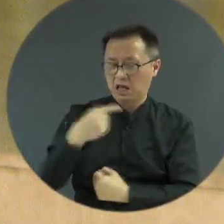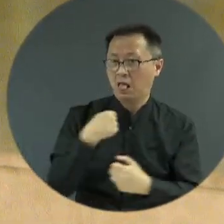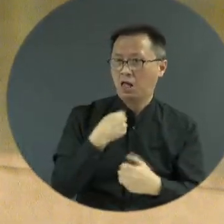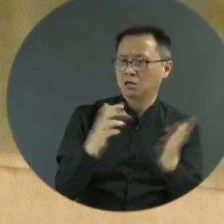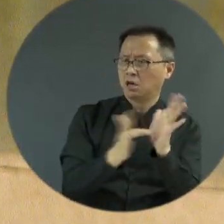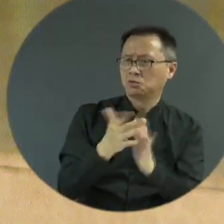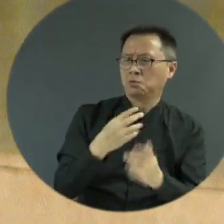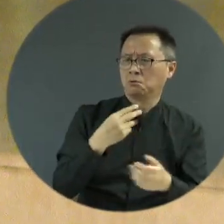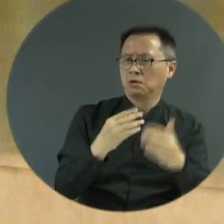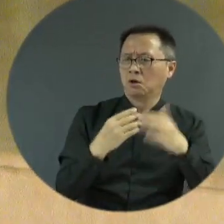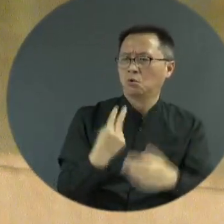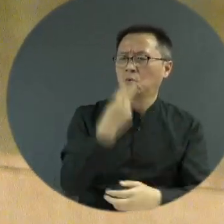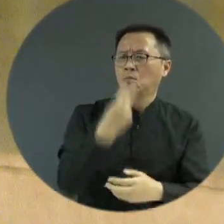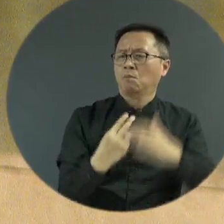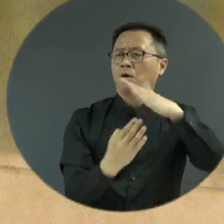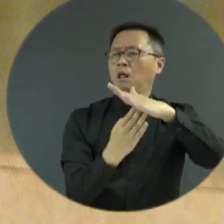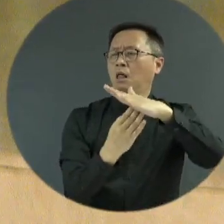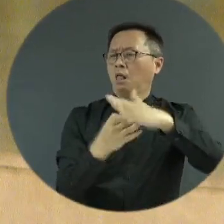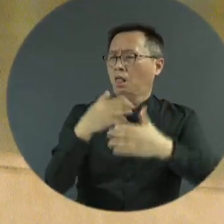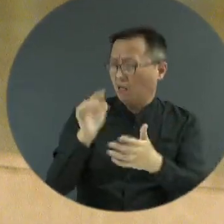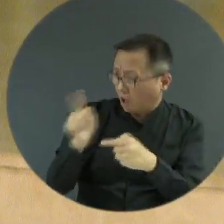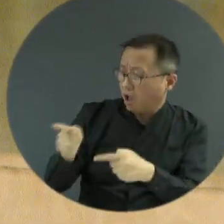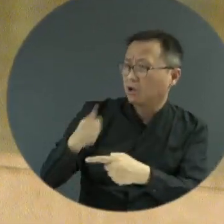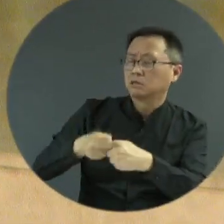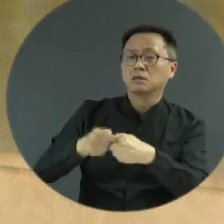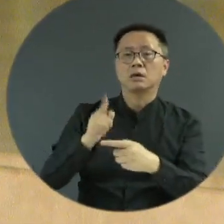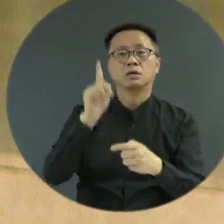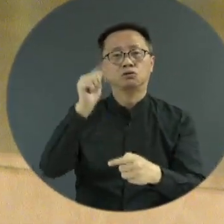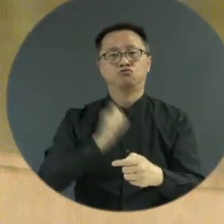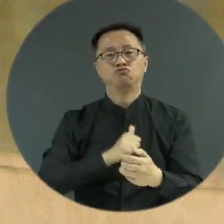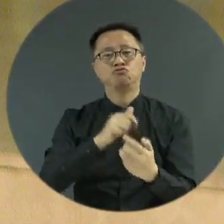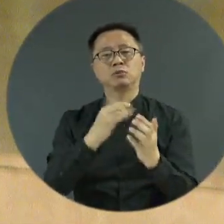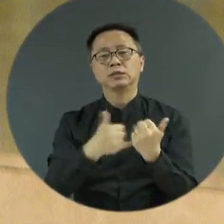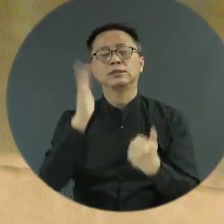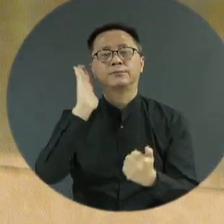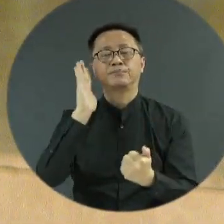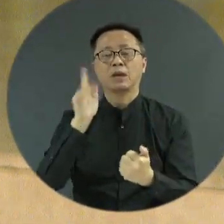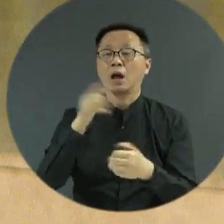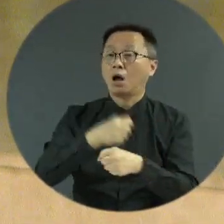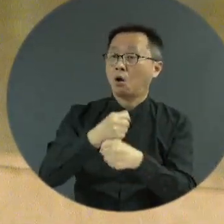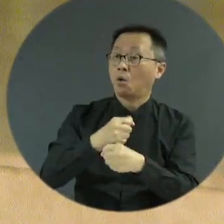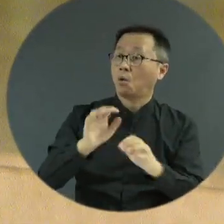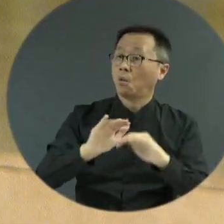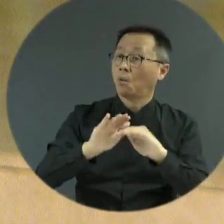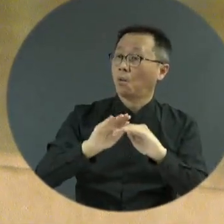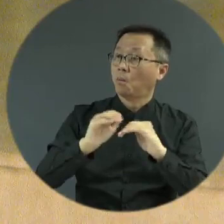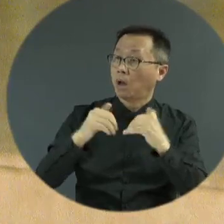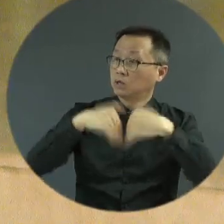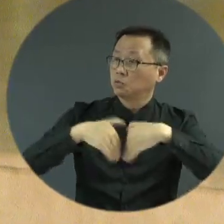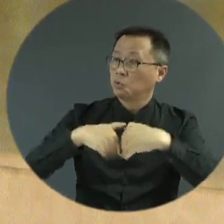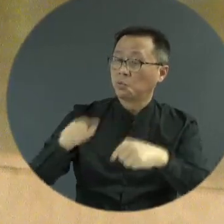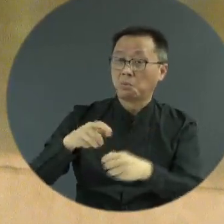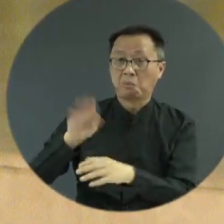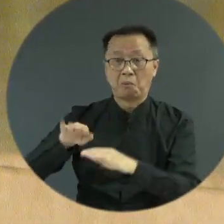说这人真是天主子。一开始马尔谷福音就记载群众和门